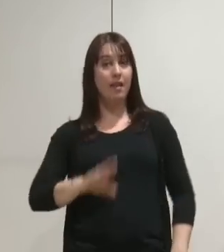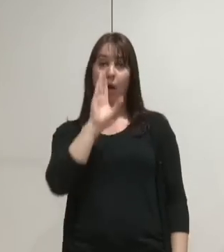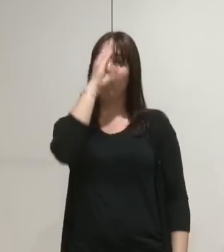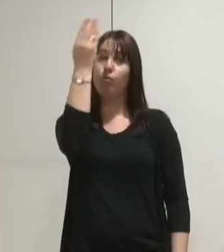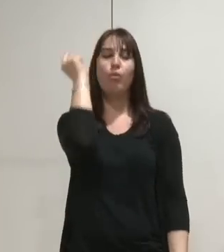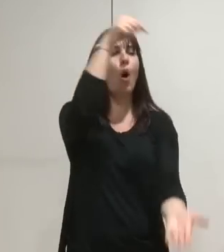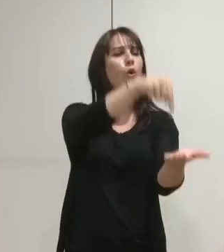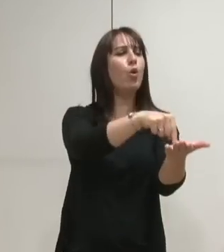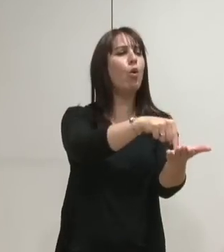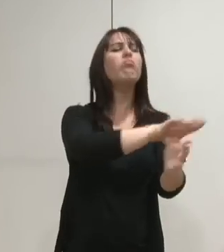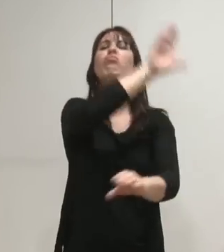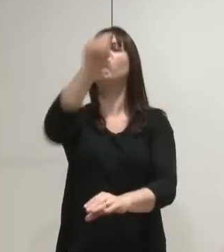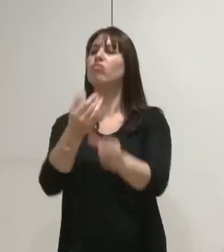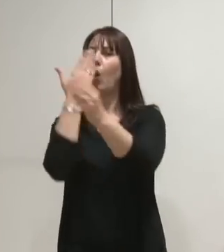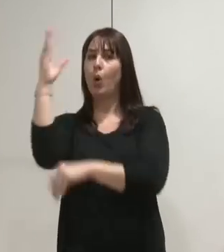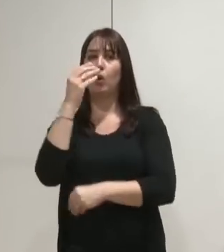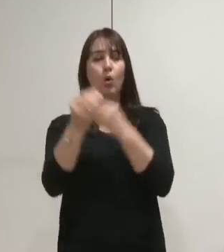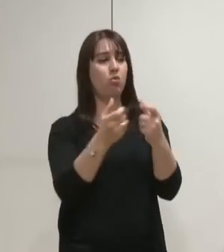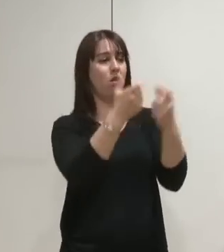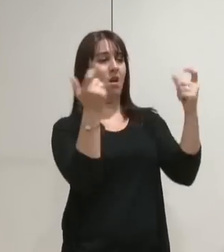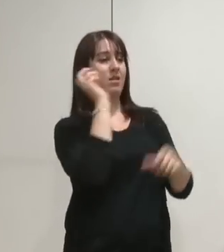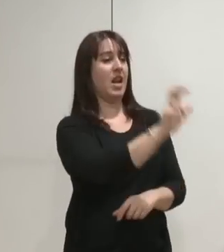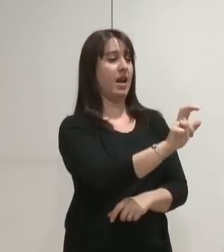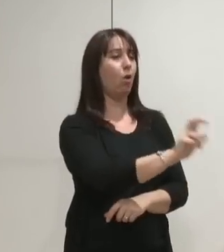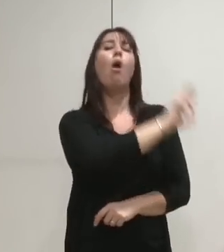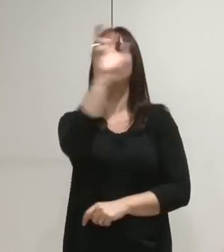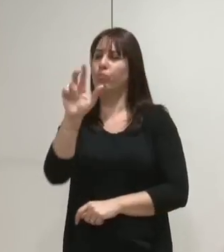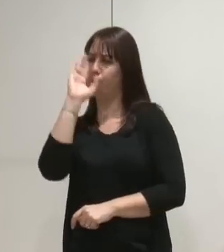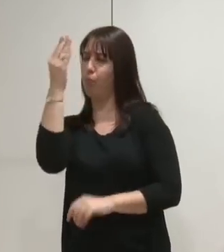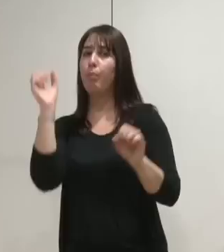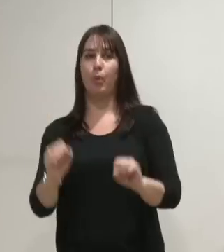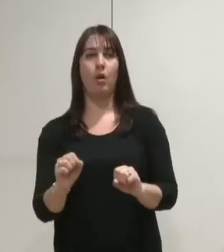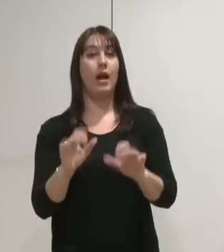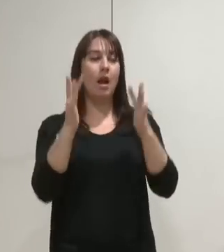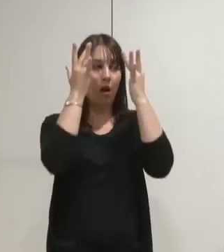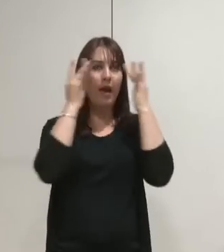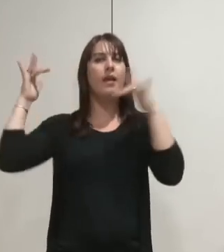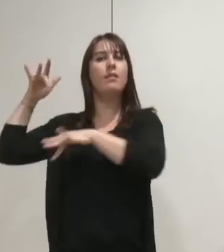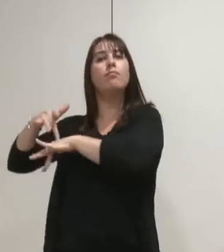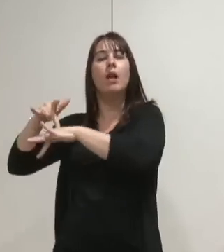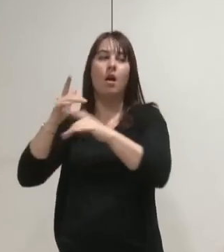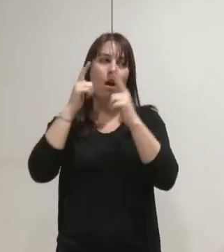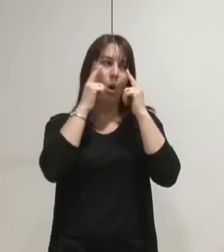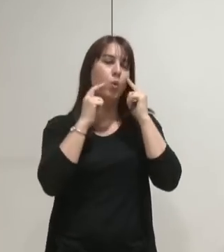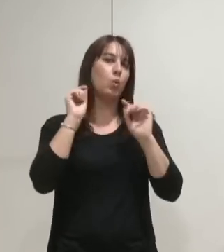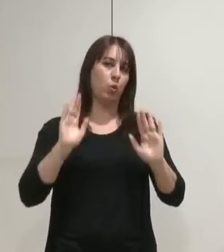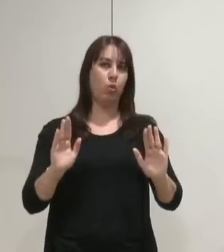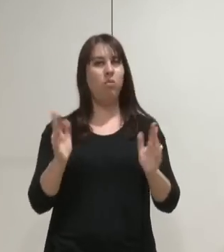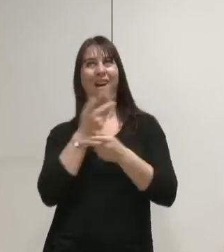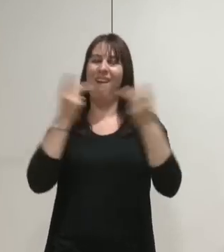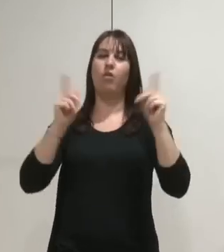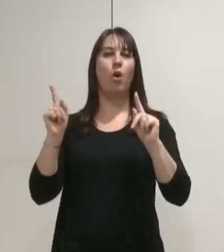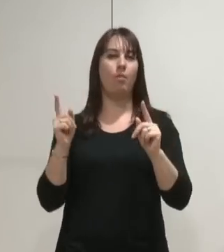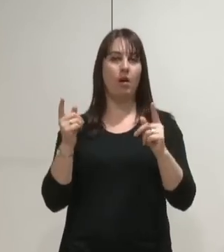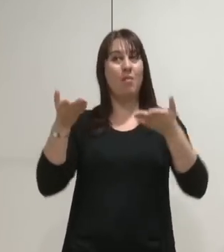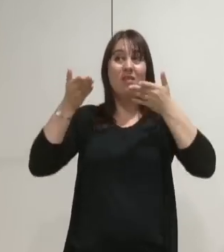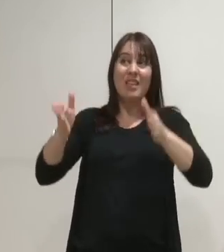le délégataire la deuxième jurisprudence je le dis avec beaucoup de prudence parce que ça n'est pas quelque chose qui a donné lieu